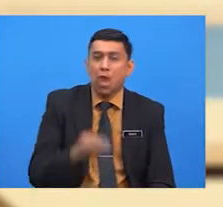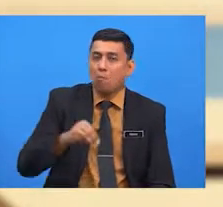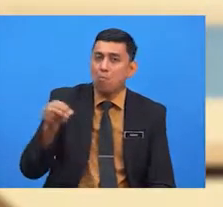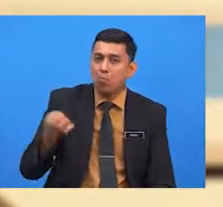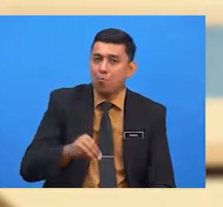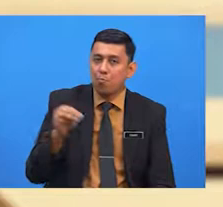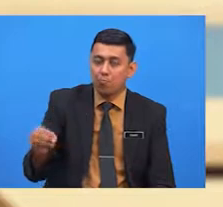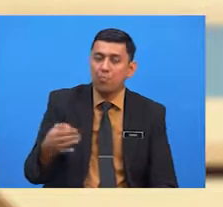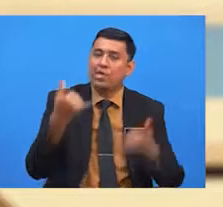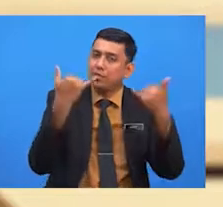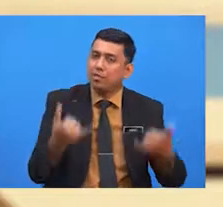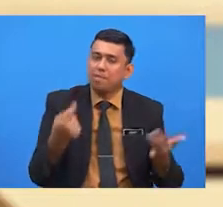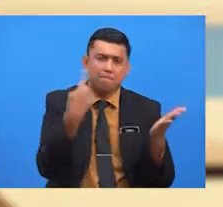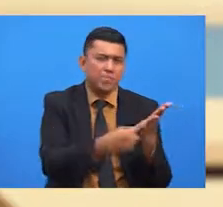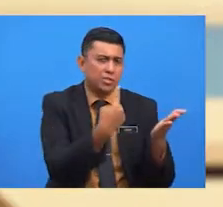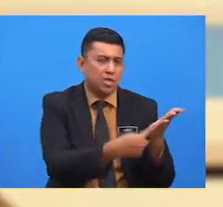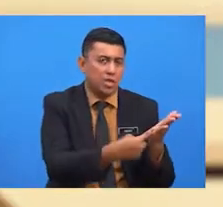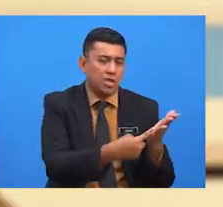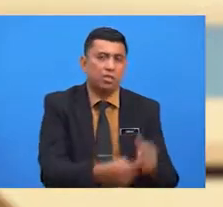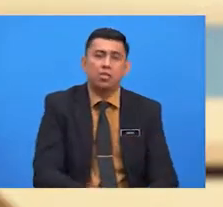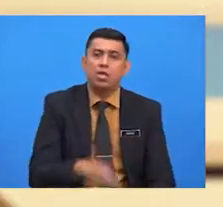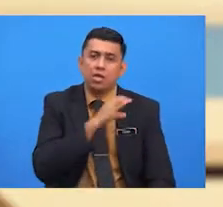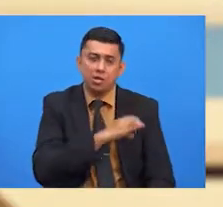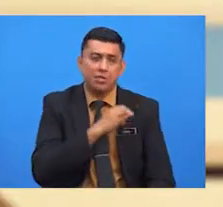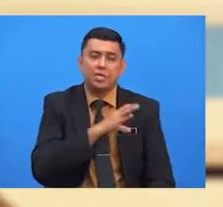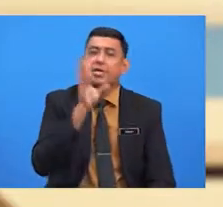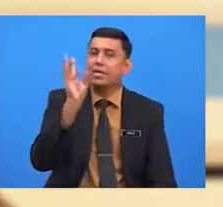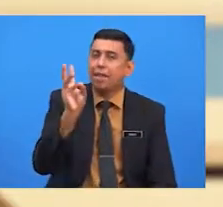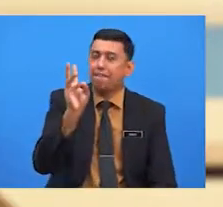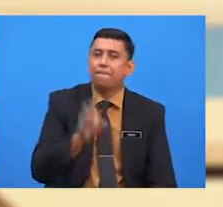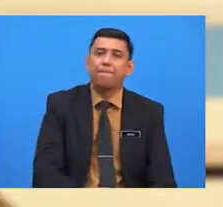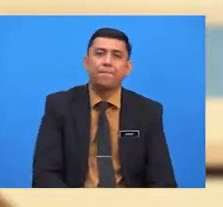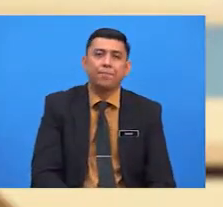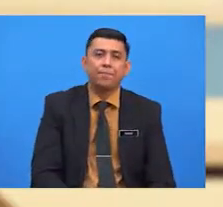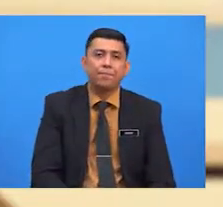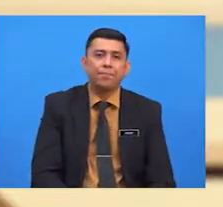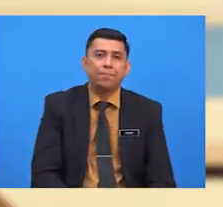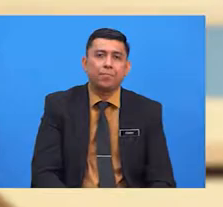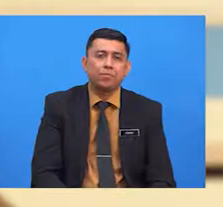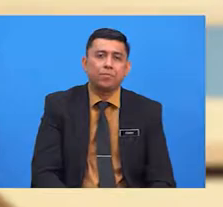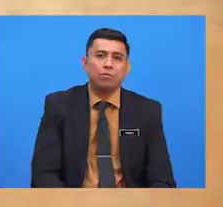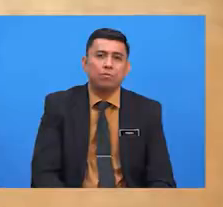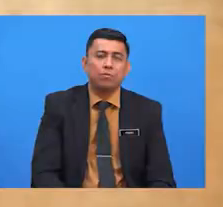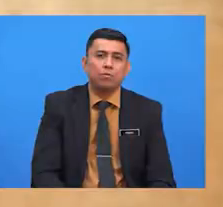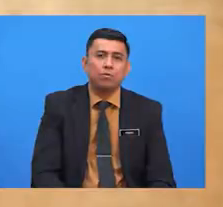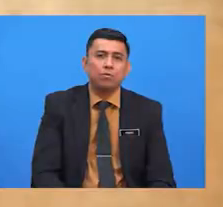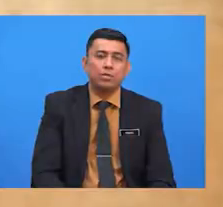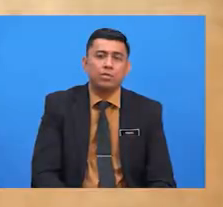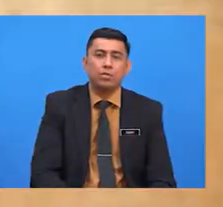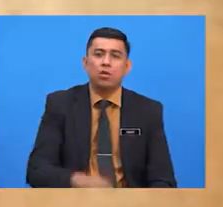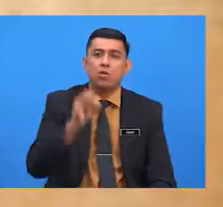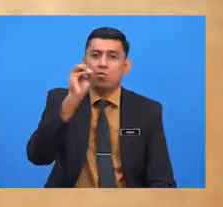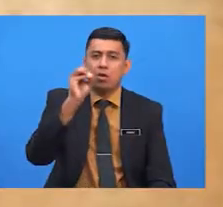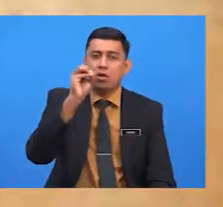Murid-murid, sekarang kita bincangkan pula ciri yang keenam, tamadun awal, iaitu